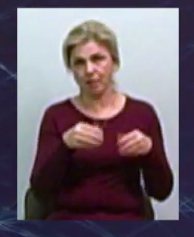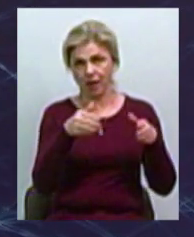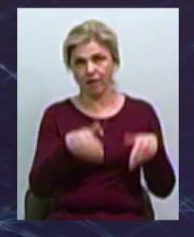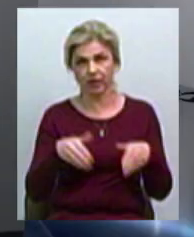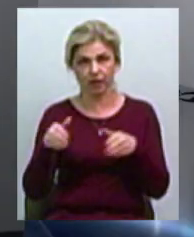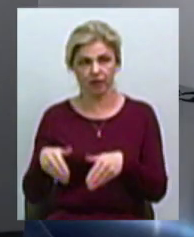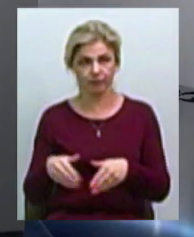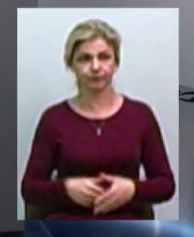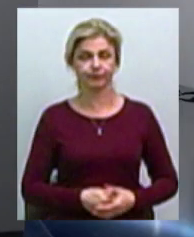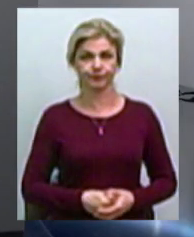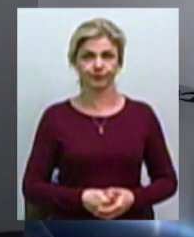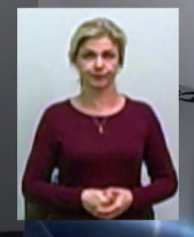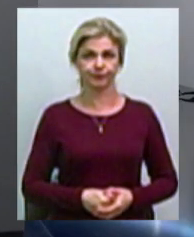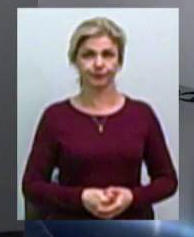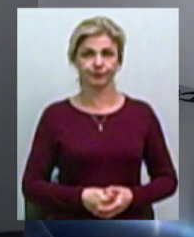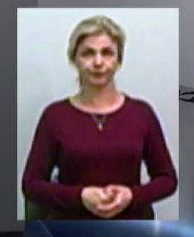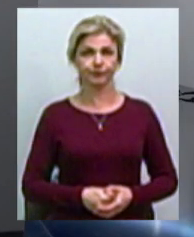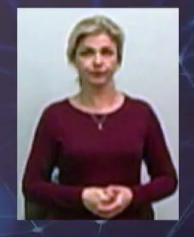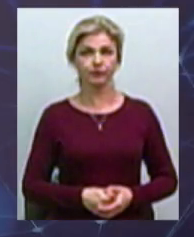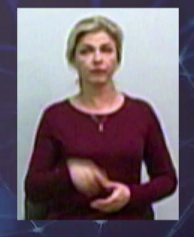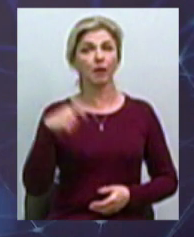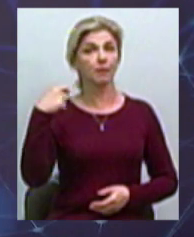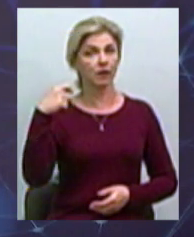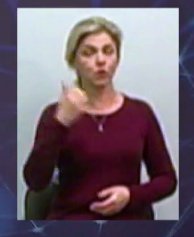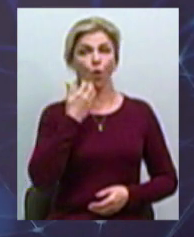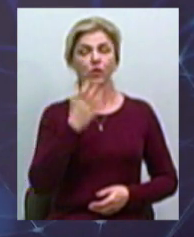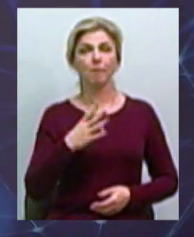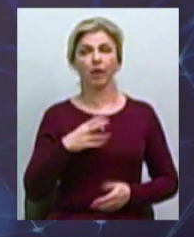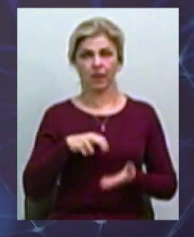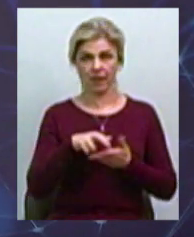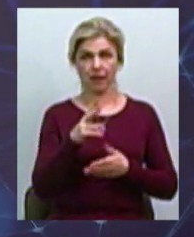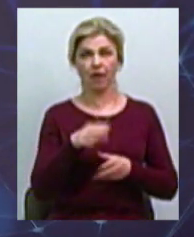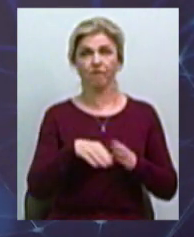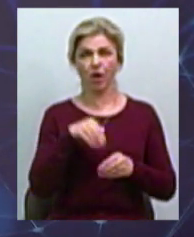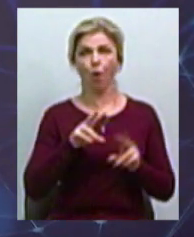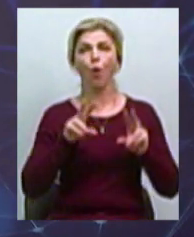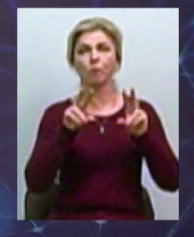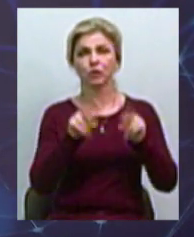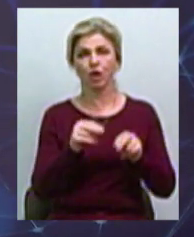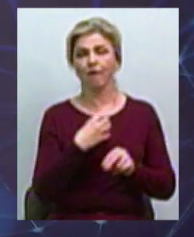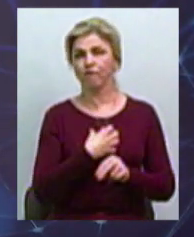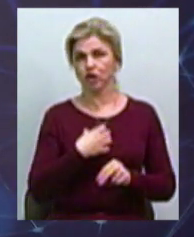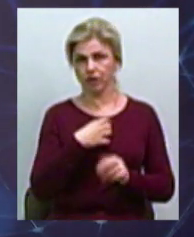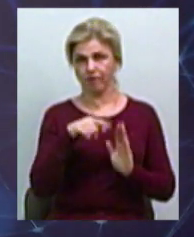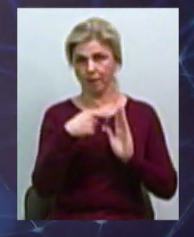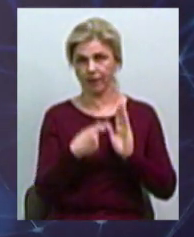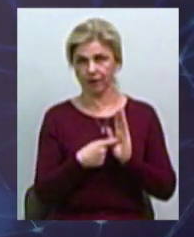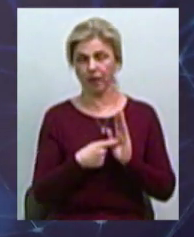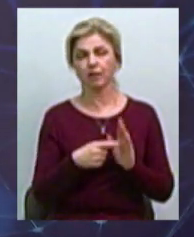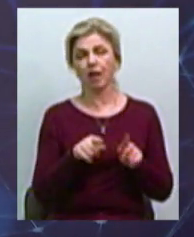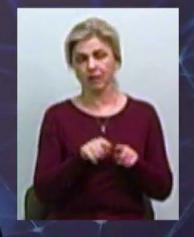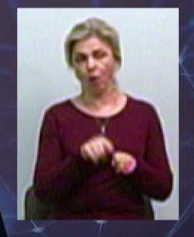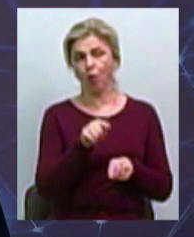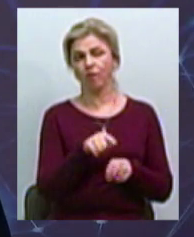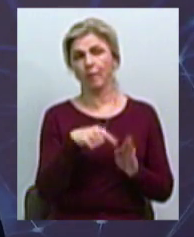Тобто досвід такий є. Ще одна теза. Президент, коли йшов на вибори, обіцяв радитися з громадянами з важливих питань, ну, наприклад, з такого